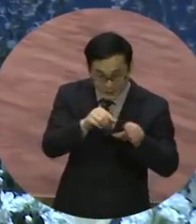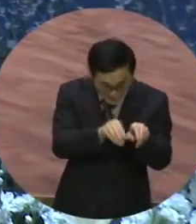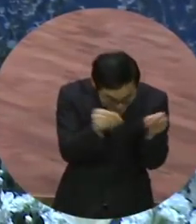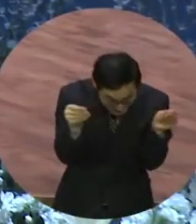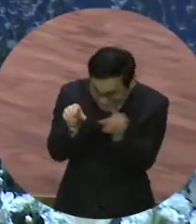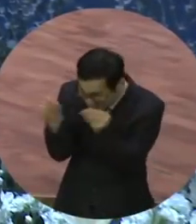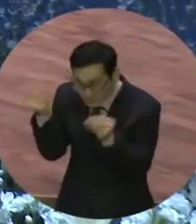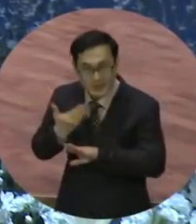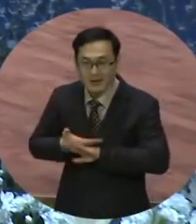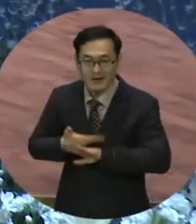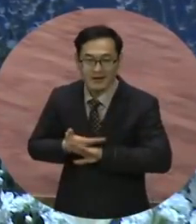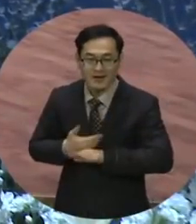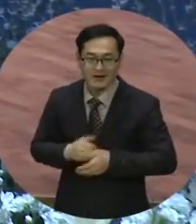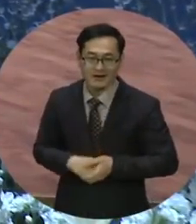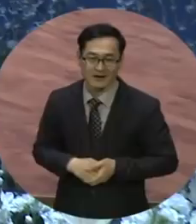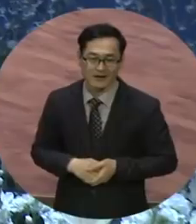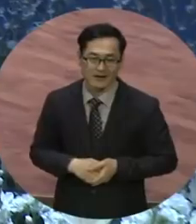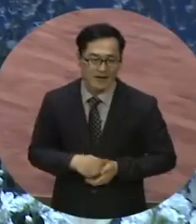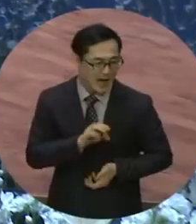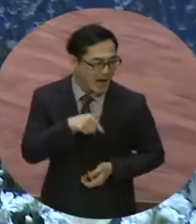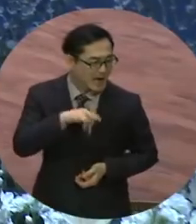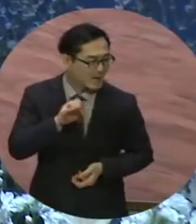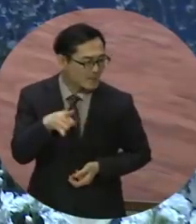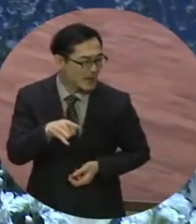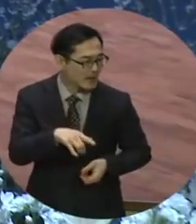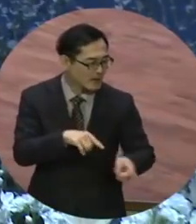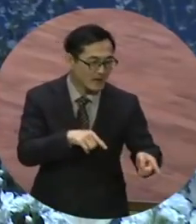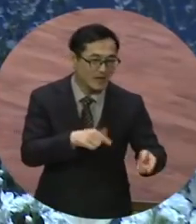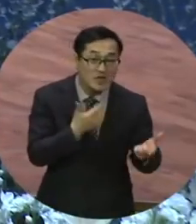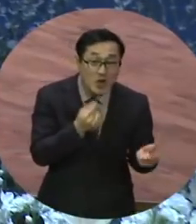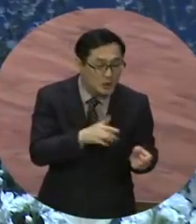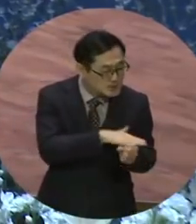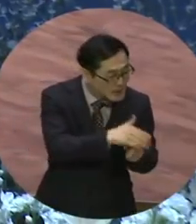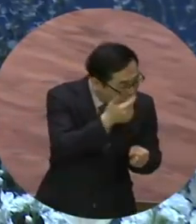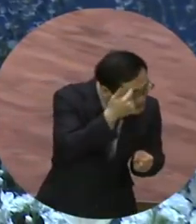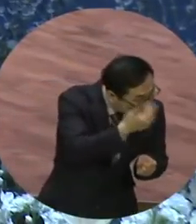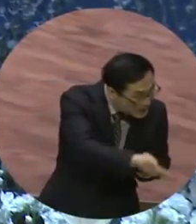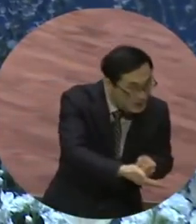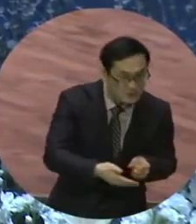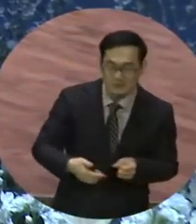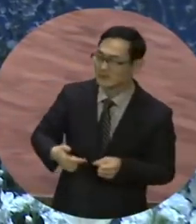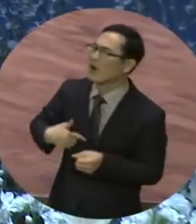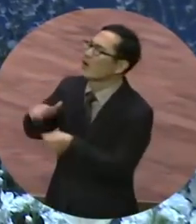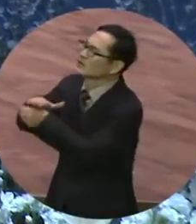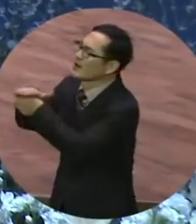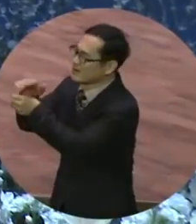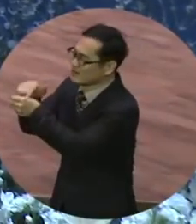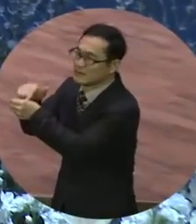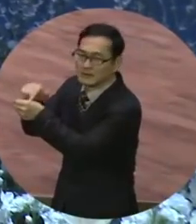썼는데 베드로는 이 필레오라는 단어를 써서 사랑하는 한 표현을 했을까?